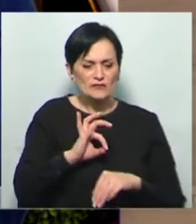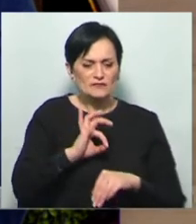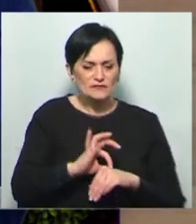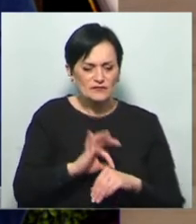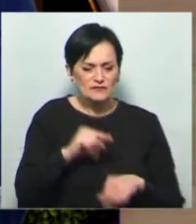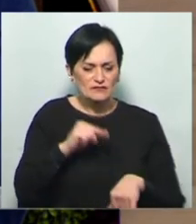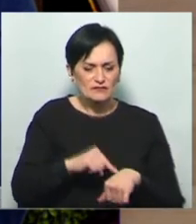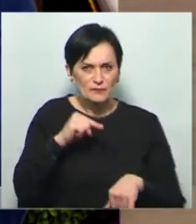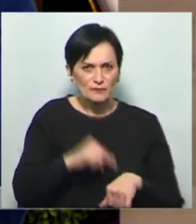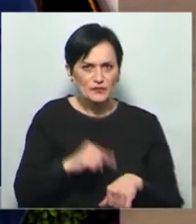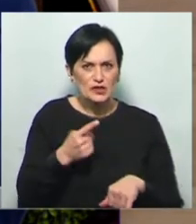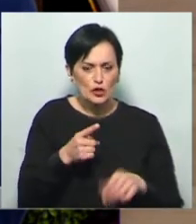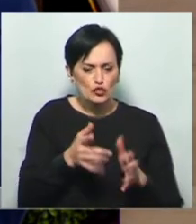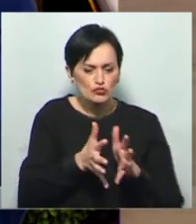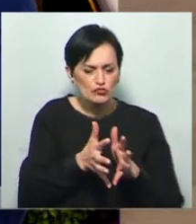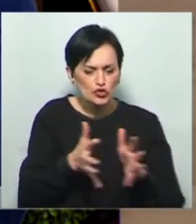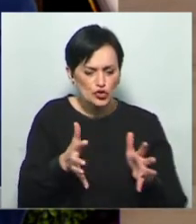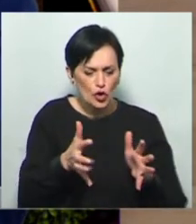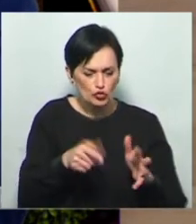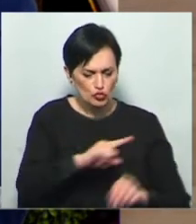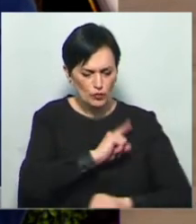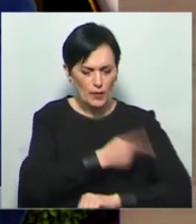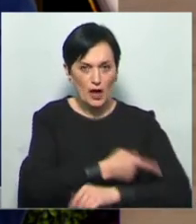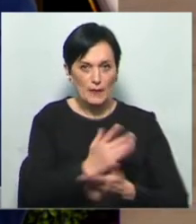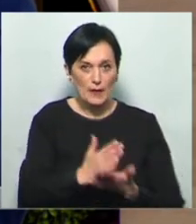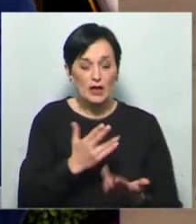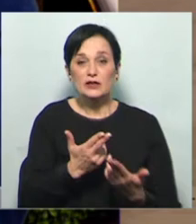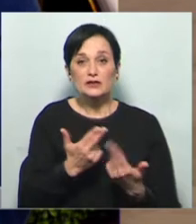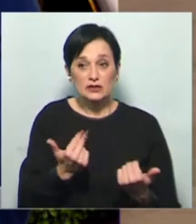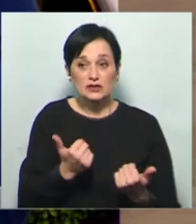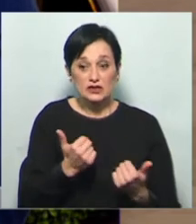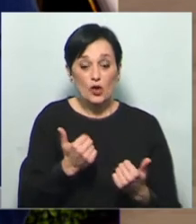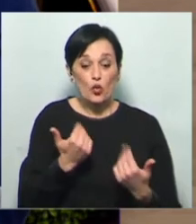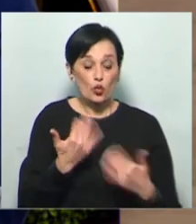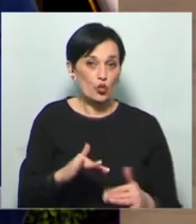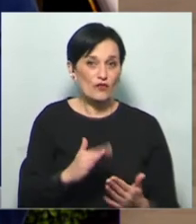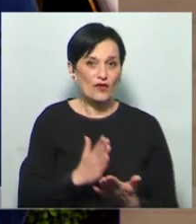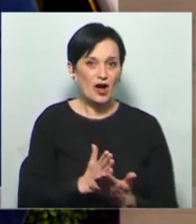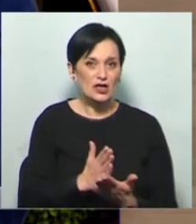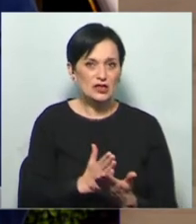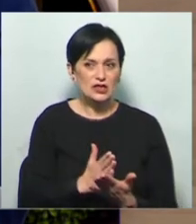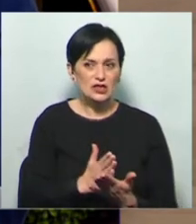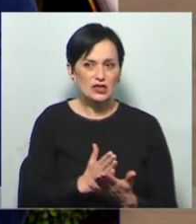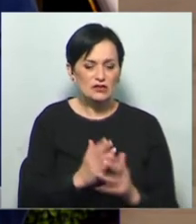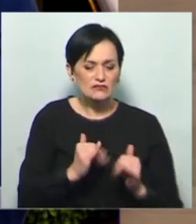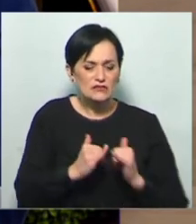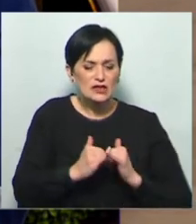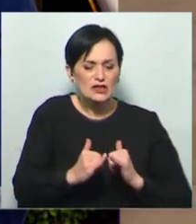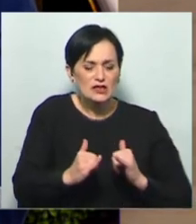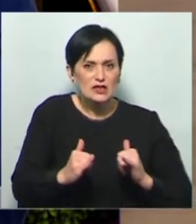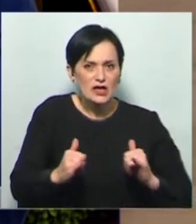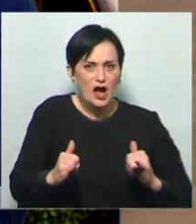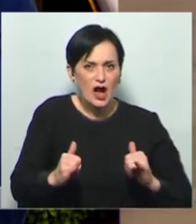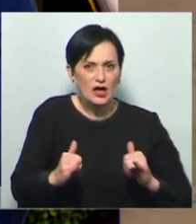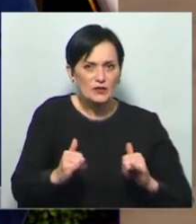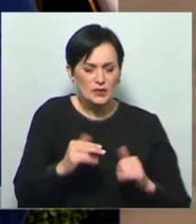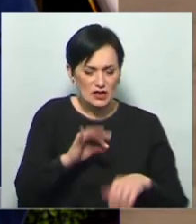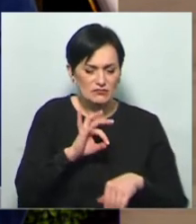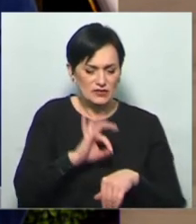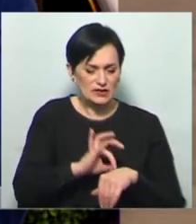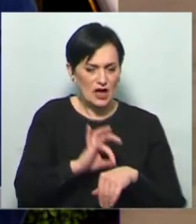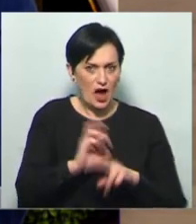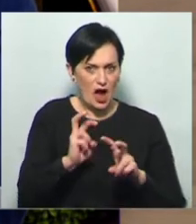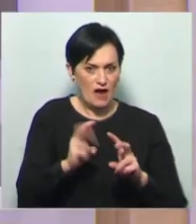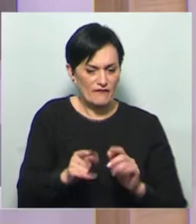უკვე მდგრადია და ეს თავის მხრივ კვლავ იწვევს უფრო გაღრმავებას ქრონიკული ვენური დაავადების